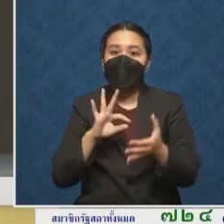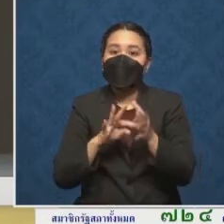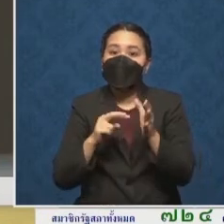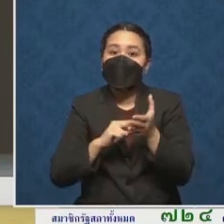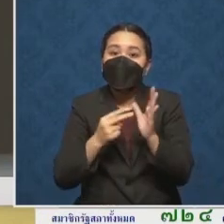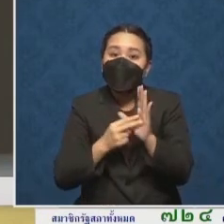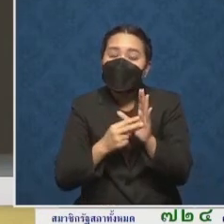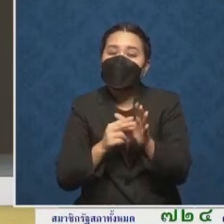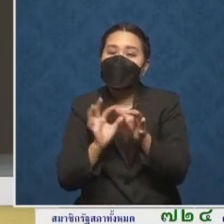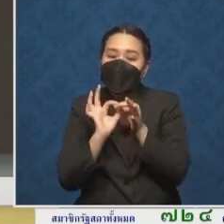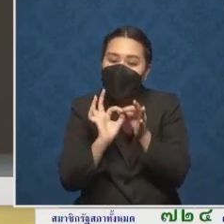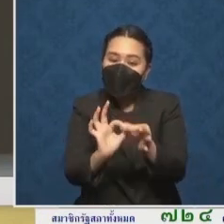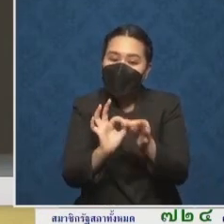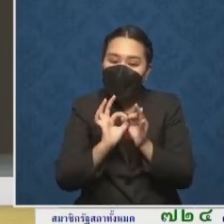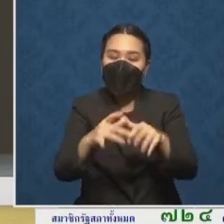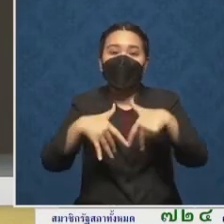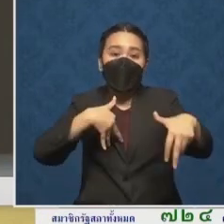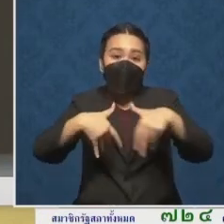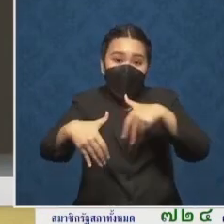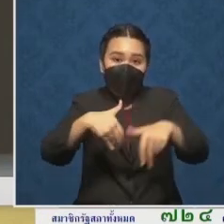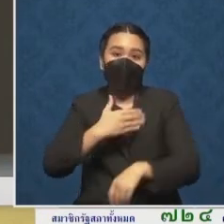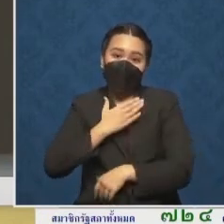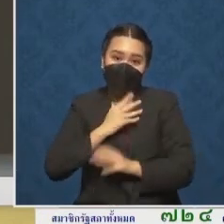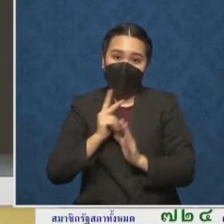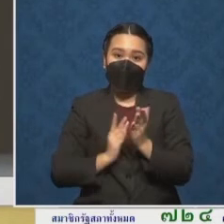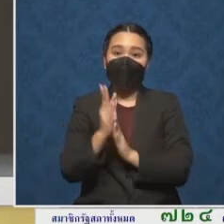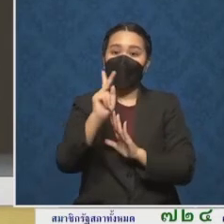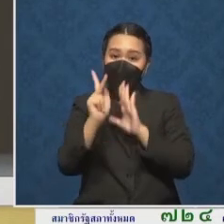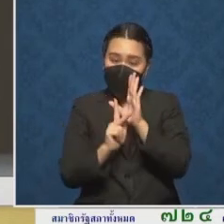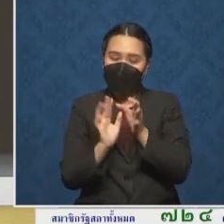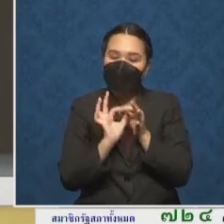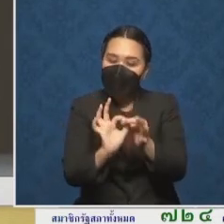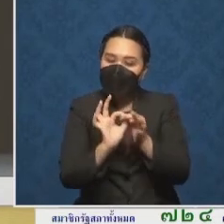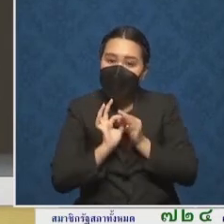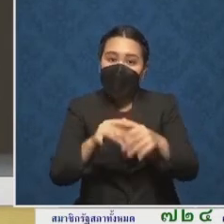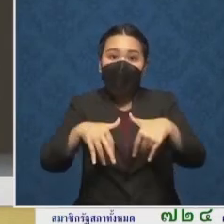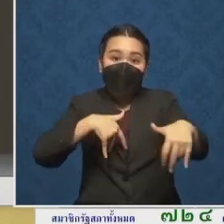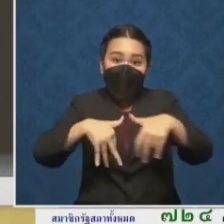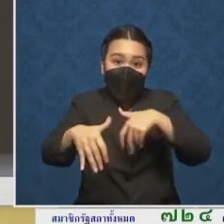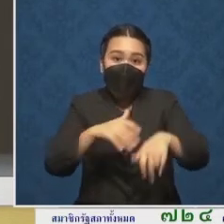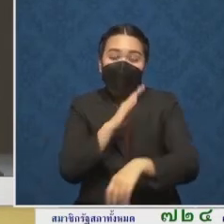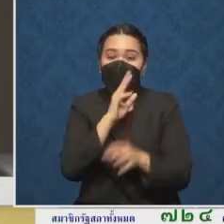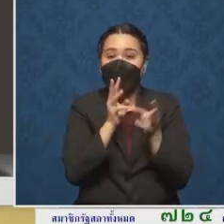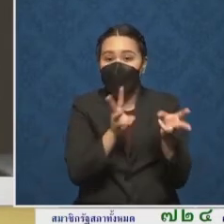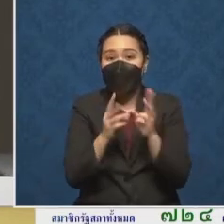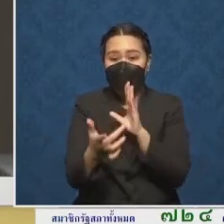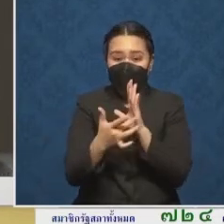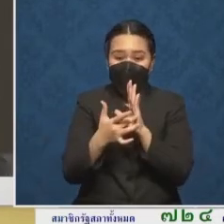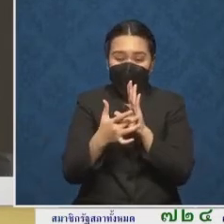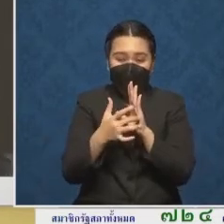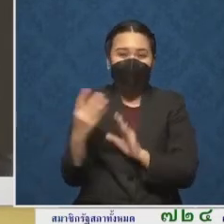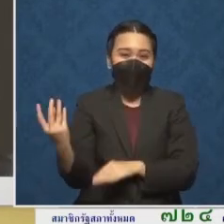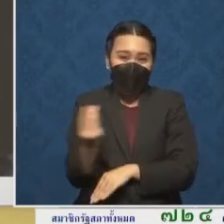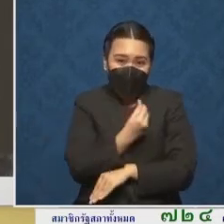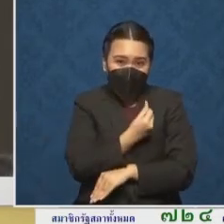ผูกพันใกล้ชิดกับพี่น้องประชาชนเพราะฉะนั้นยิ่งนำเอาวิธีการทางอิเล็กทรอนิกส์มาใช้เร็วเท่า